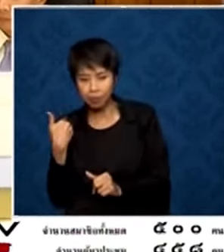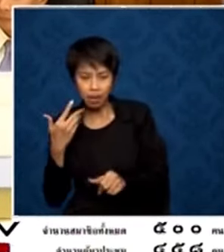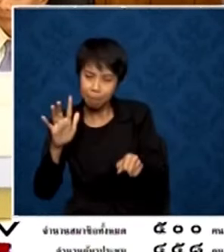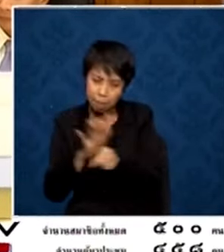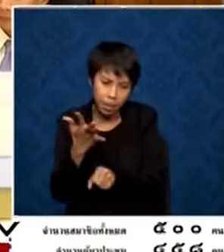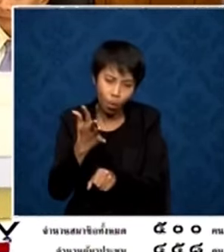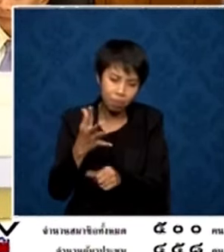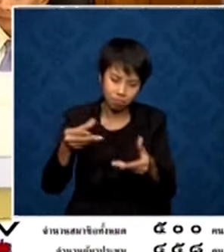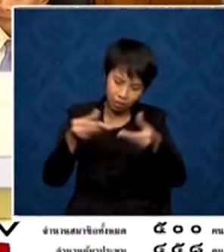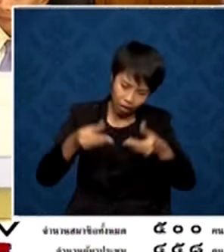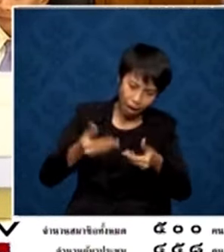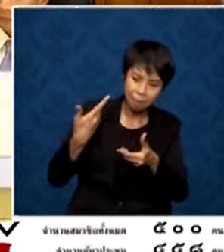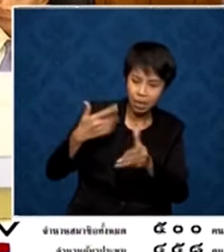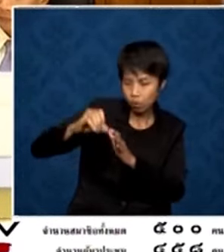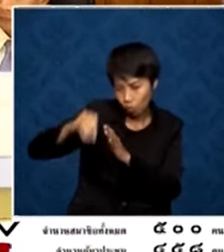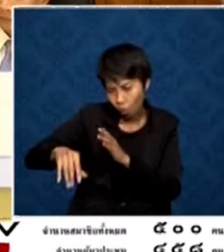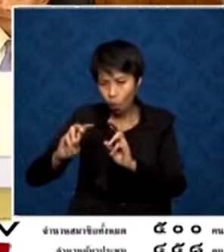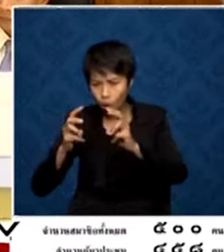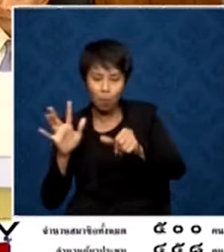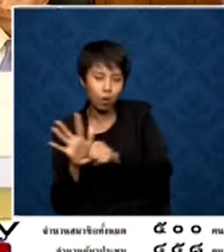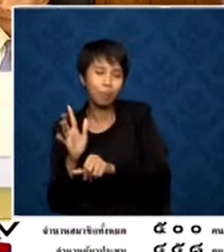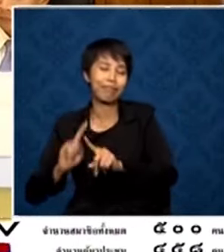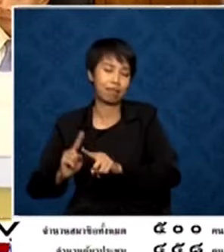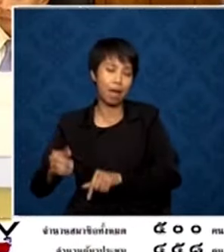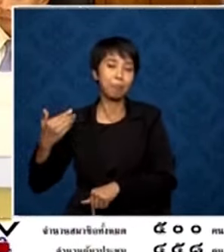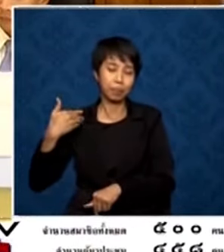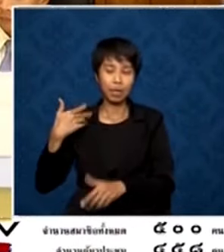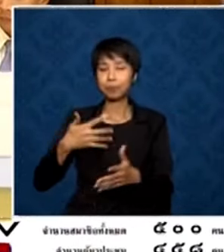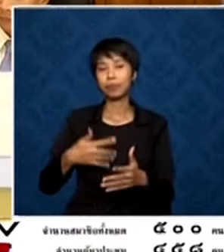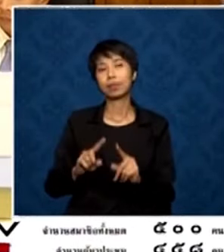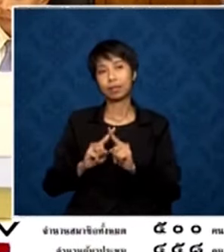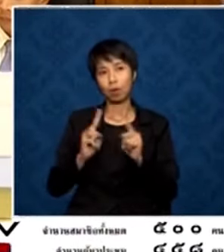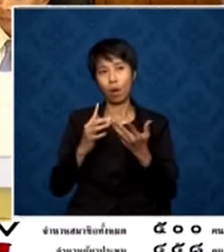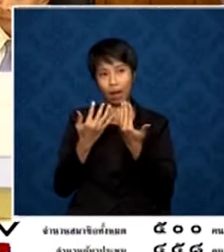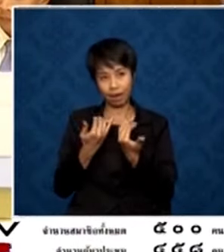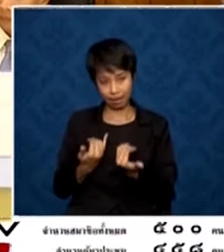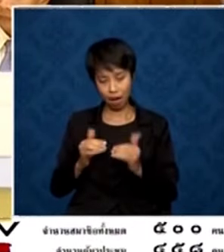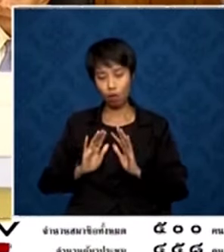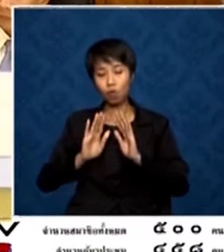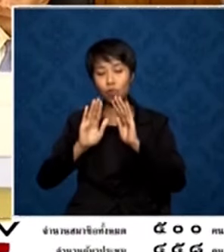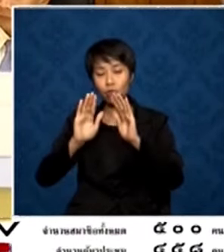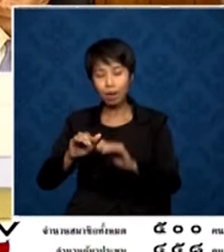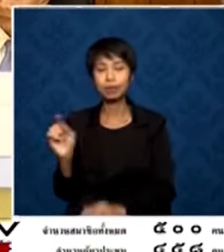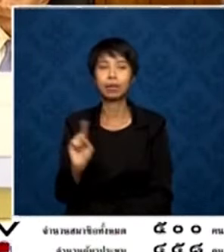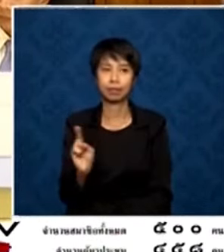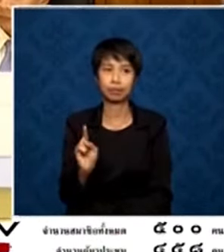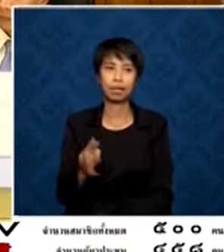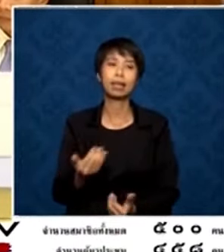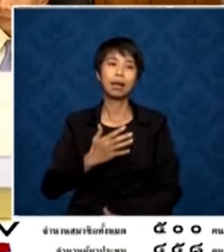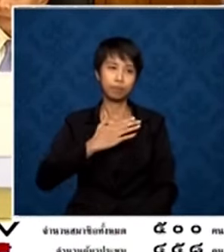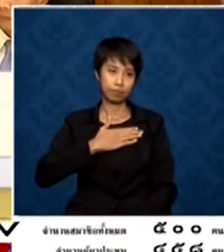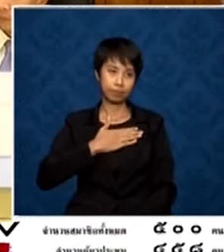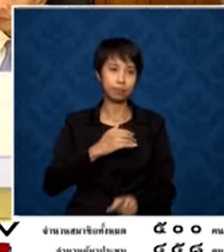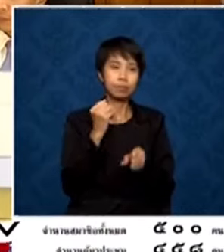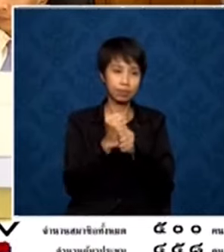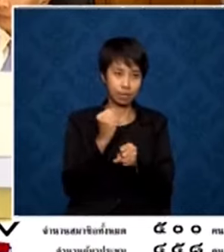ที่ได้อีกแล้วท่านผู้ชมสมาชิกส่วนใหญ่ที่อภิปรายเมื่อวานนี้นี่คือรายงานนะถ้าเห็นชอบจะ